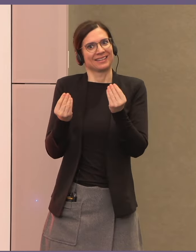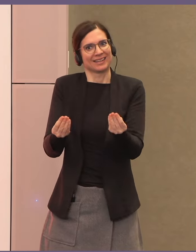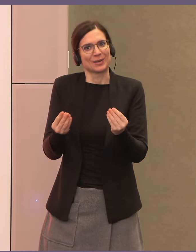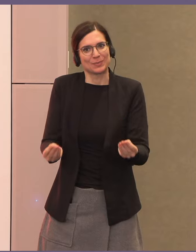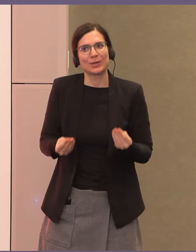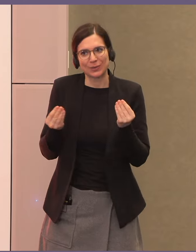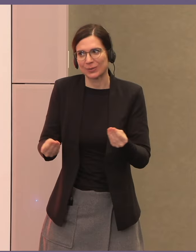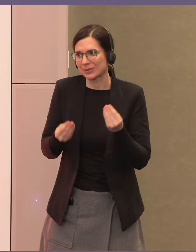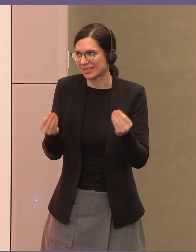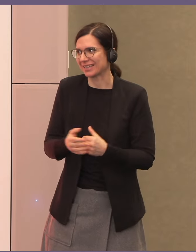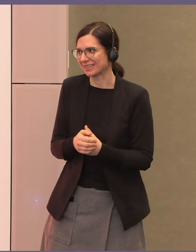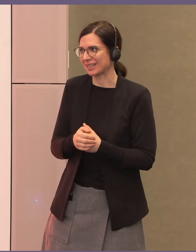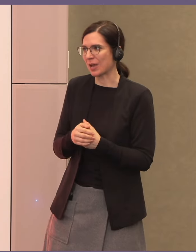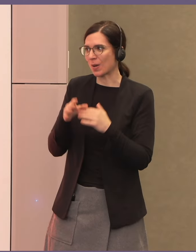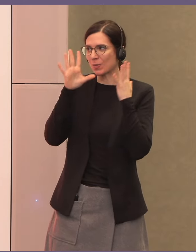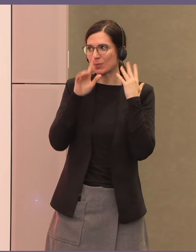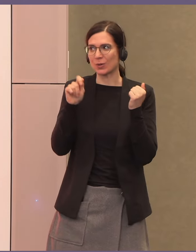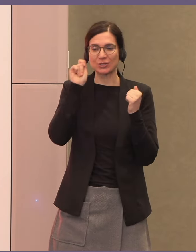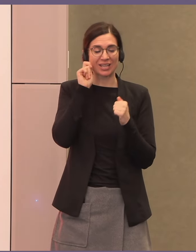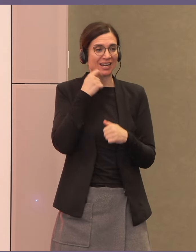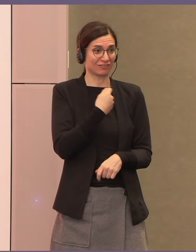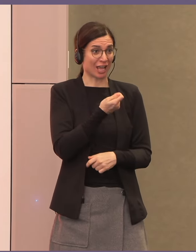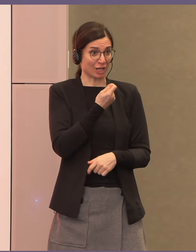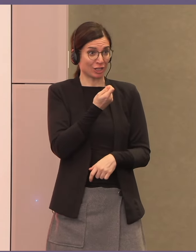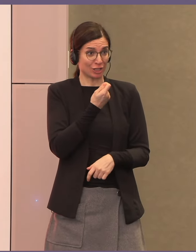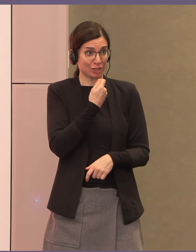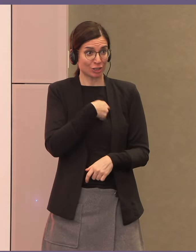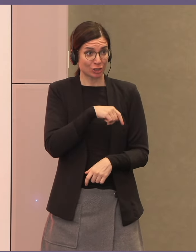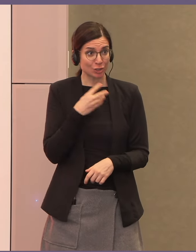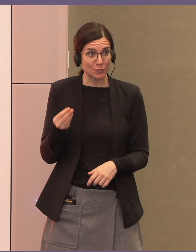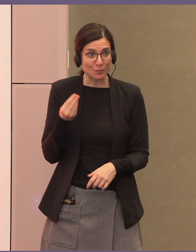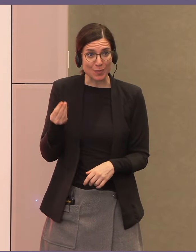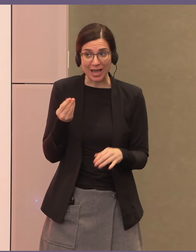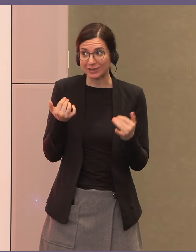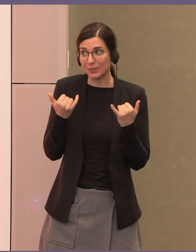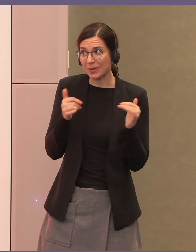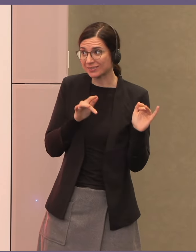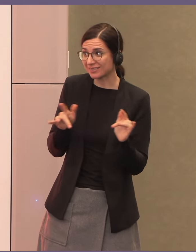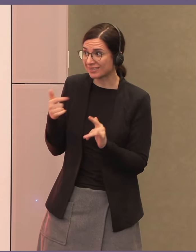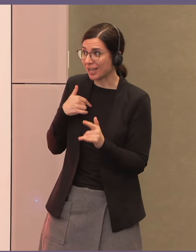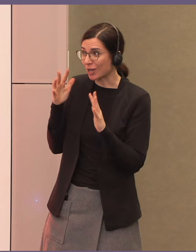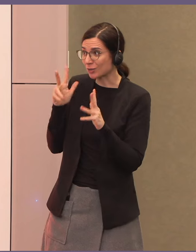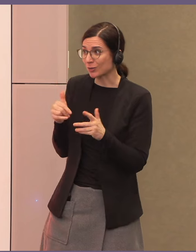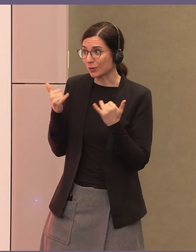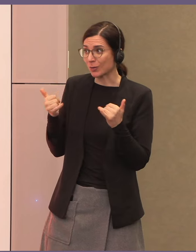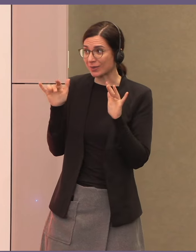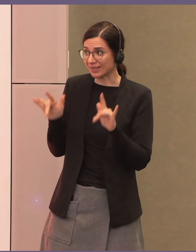Exzellenz, Botschafterin aus Spanien. Schön, dass Sie hier bei uns sind.